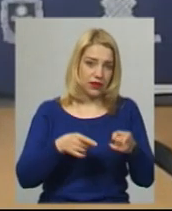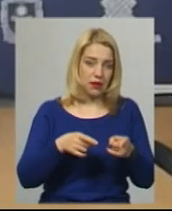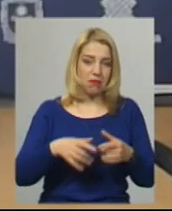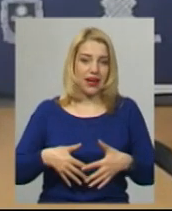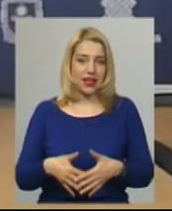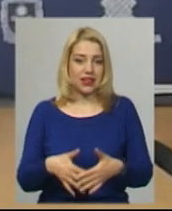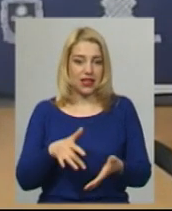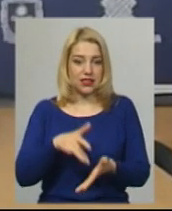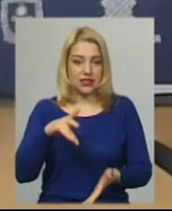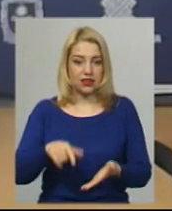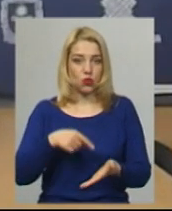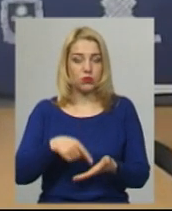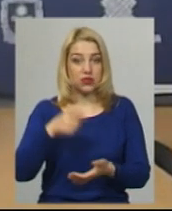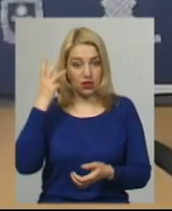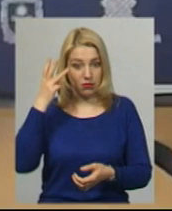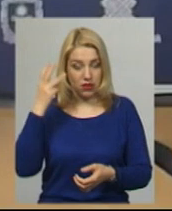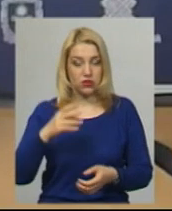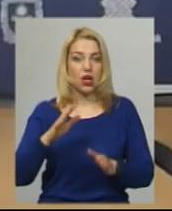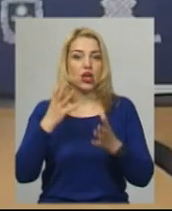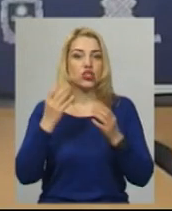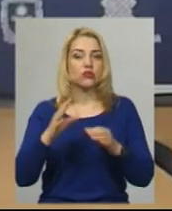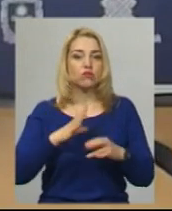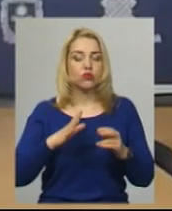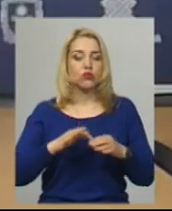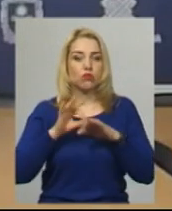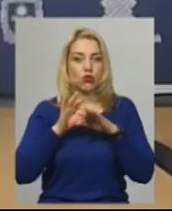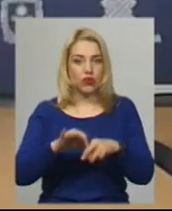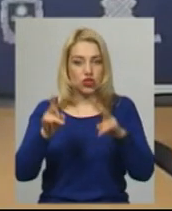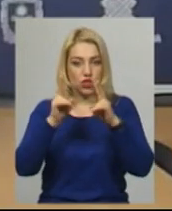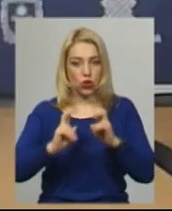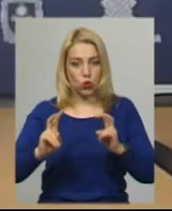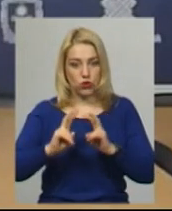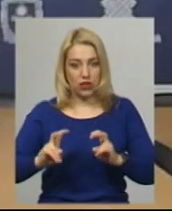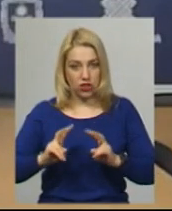Хмельницького. Далі було проведено дослідження по